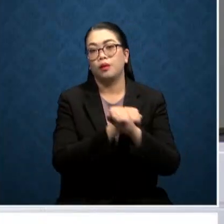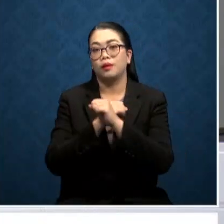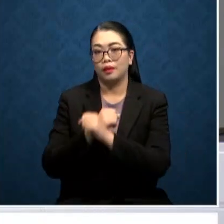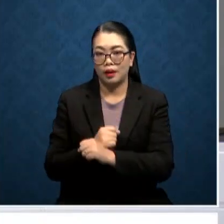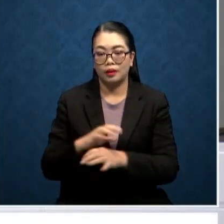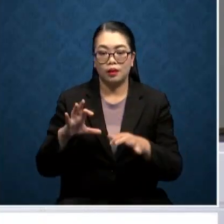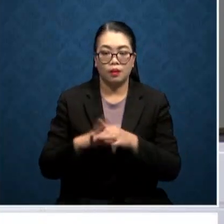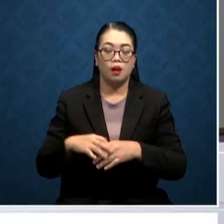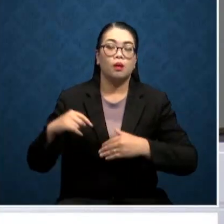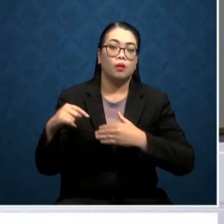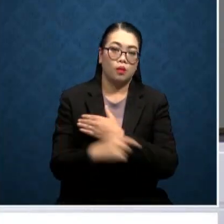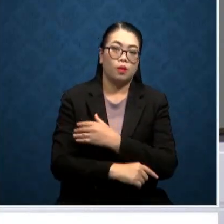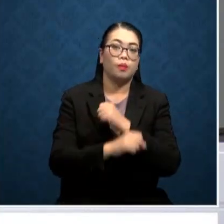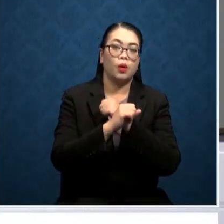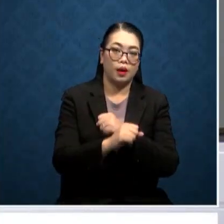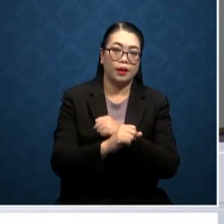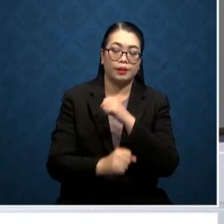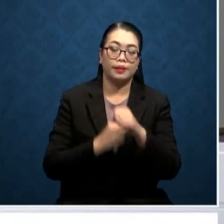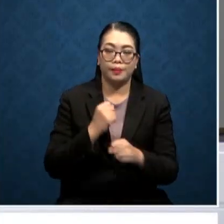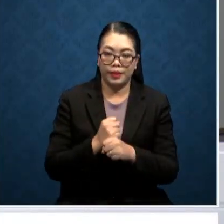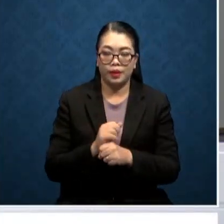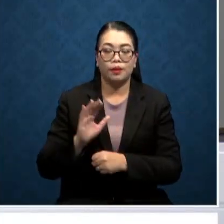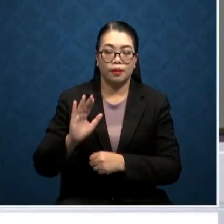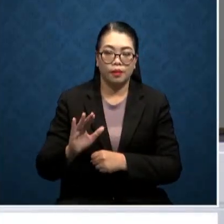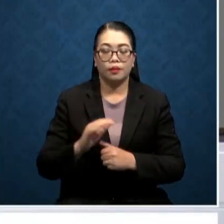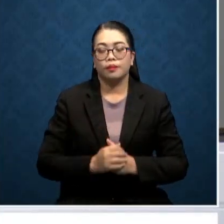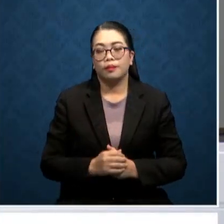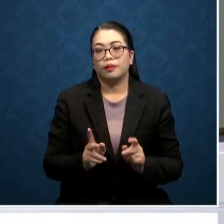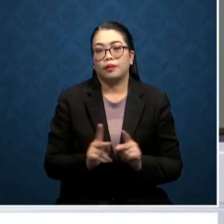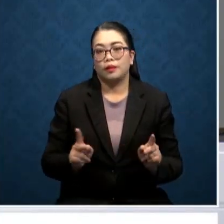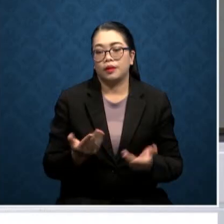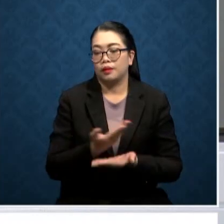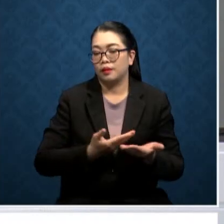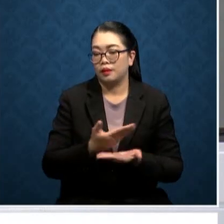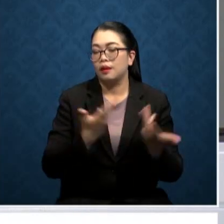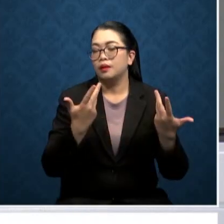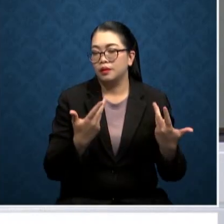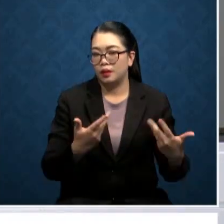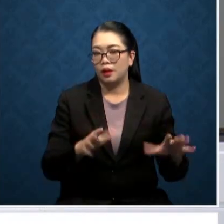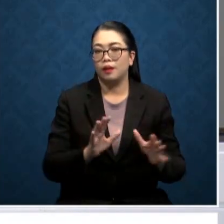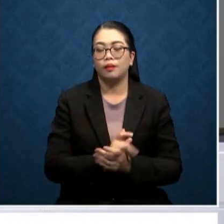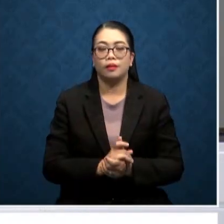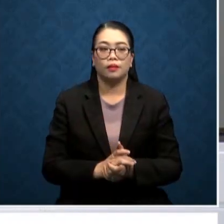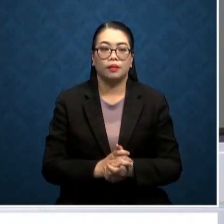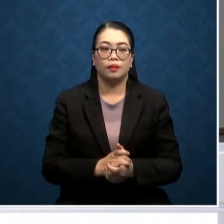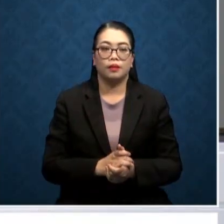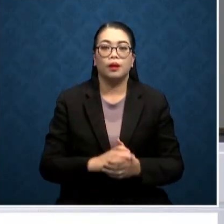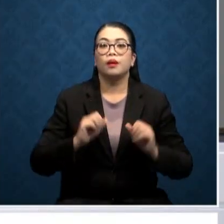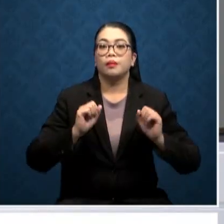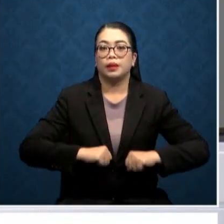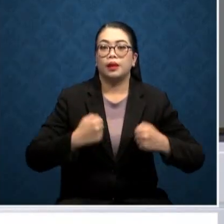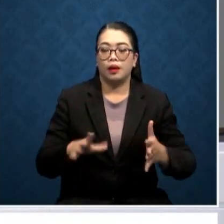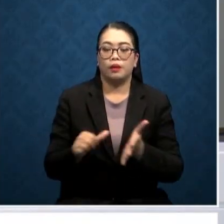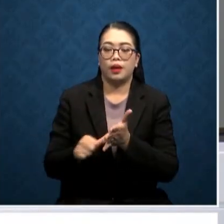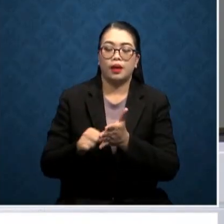รามการทุจริตฉบับที่พ.ศ.ซึ่งคณะกรรมการวิสามัญพิจารณาเสร็จแล้วและได้ลงมติให้แ